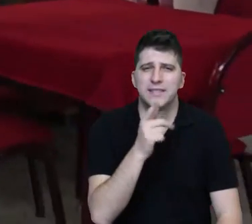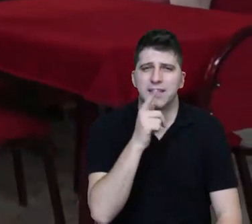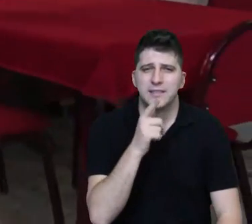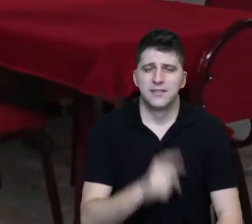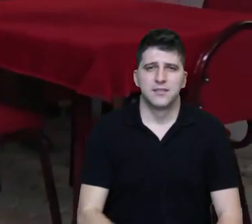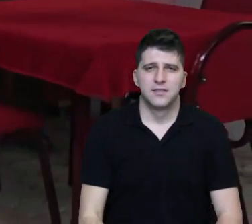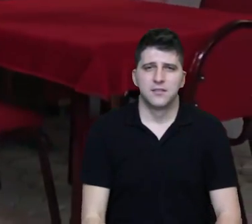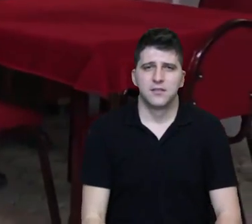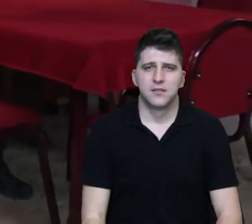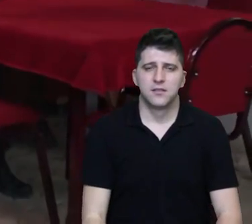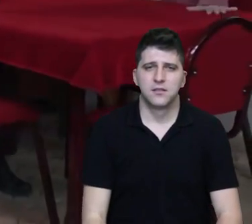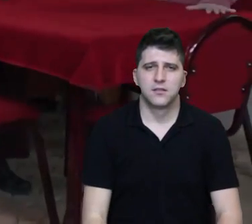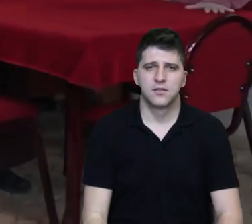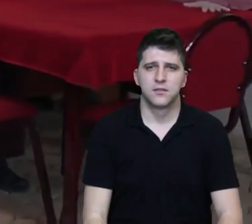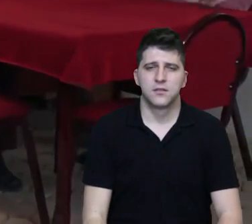Yan masaya geçtiler.